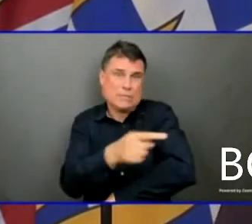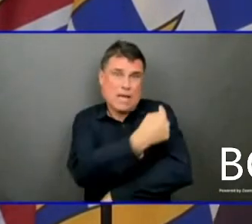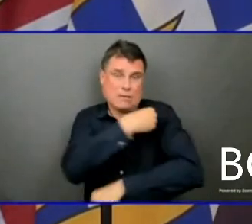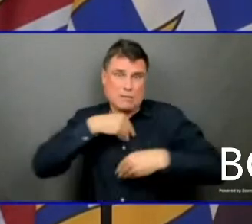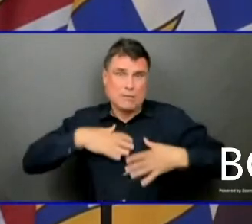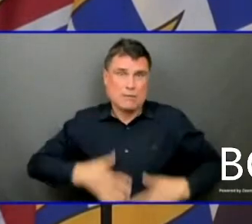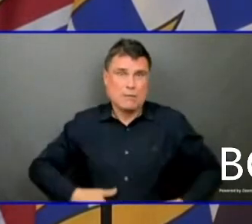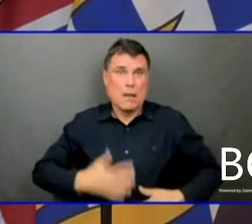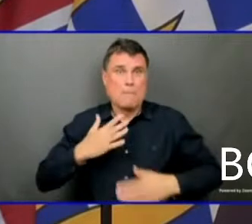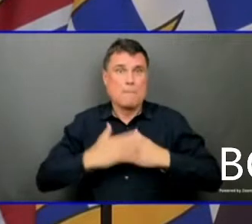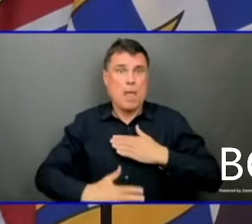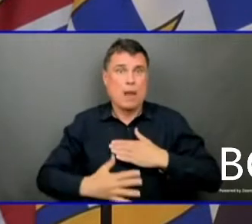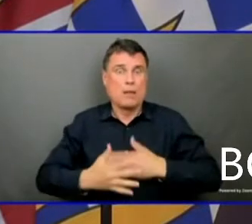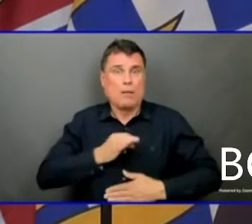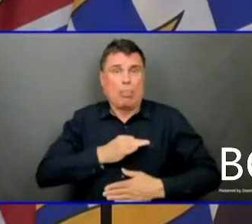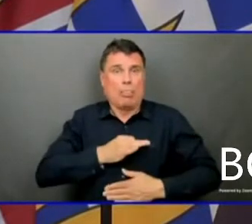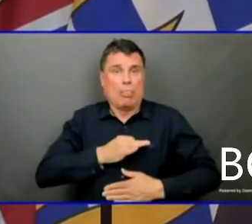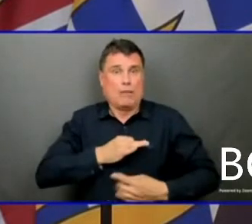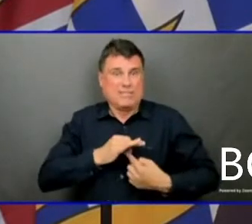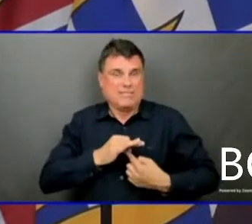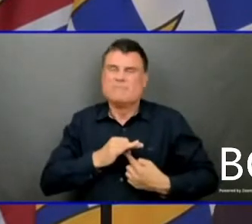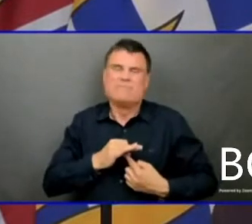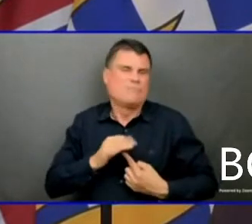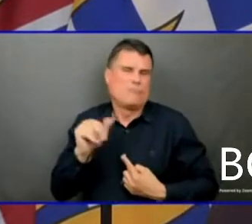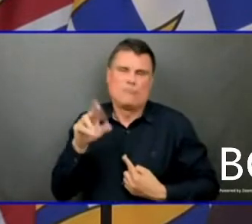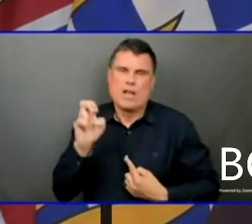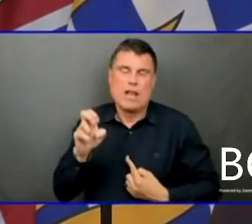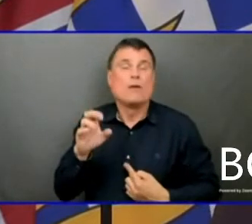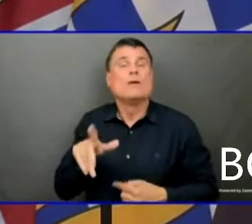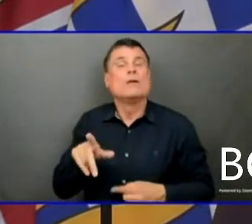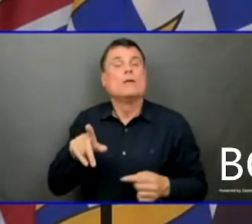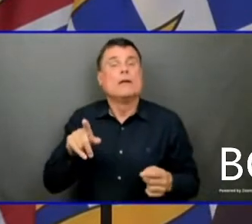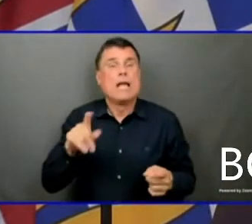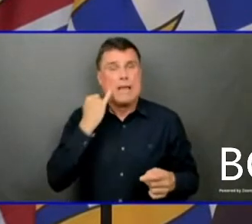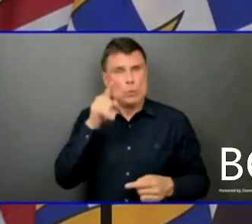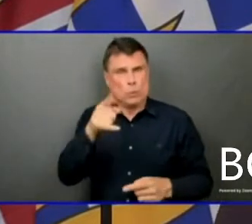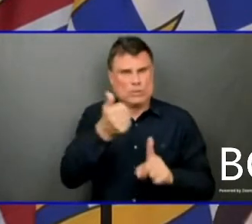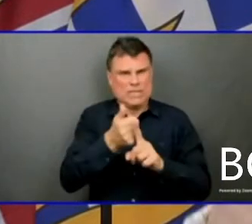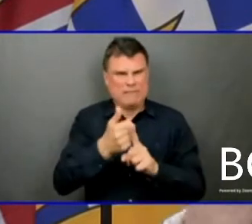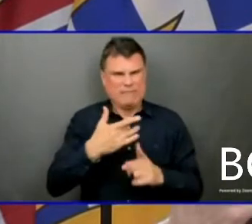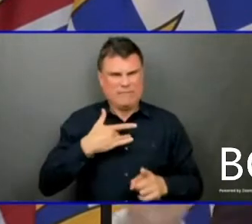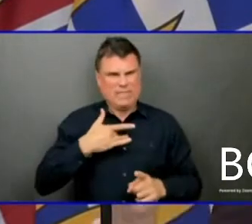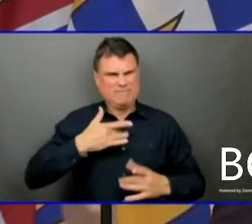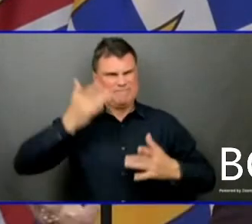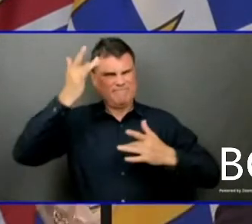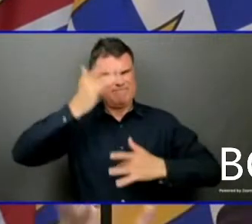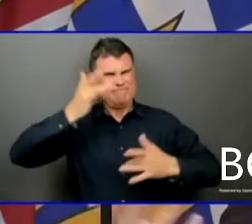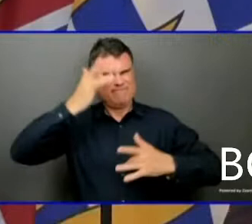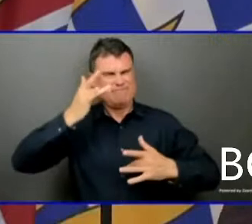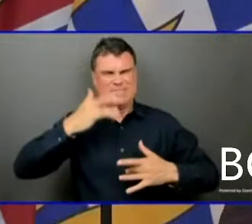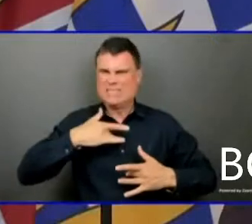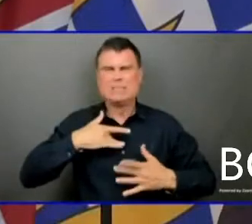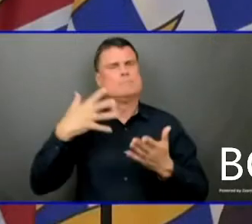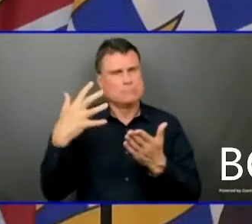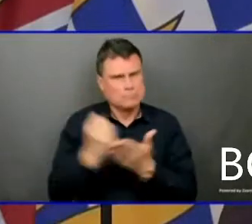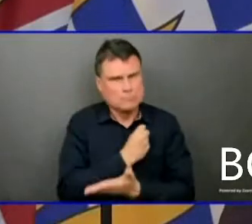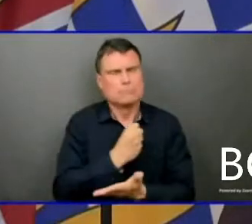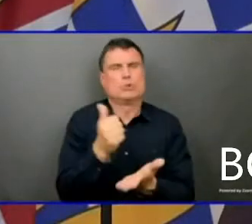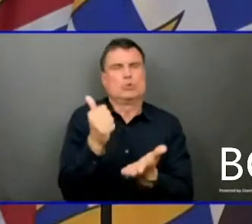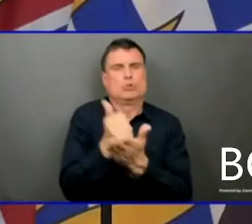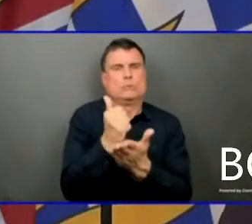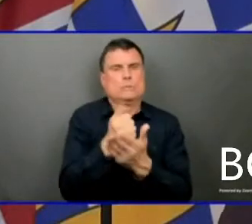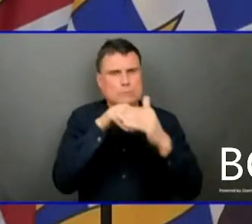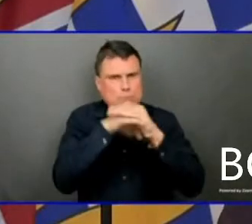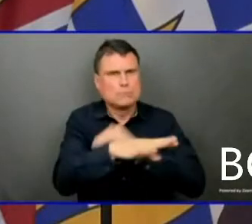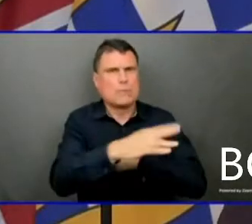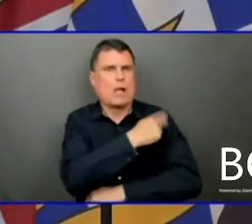例，所以希望大家如果有任何不舒服的症状，马上联系我们这样治疗